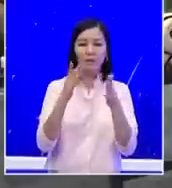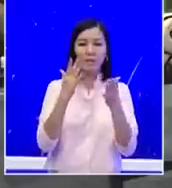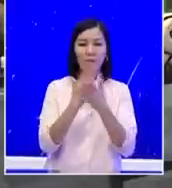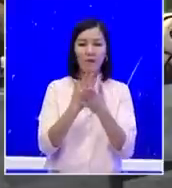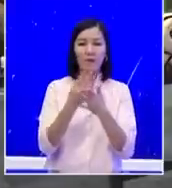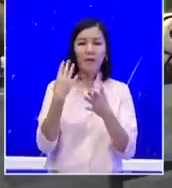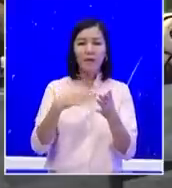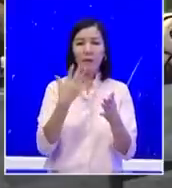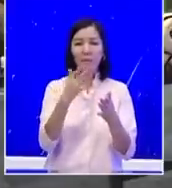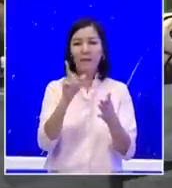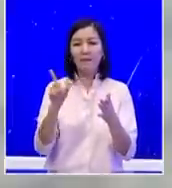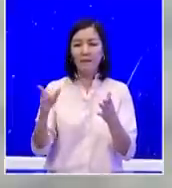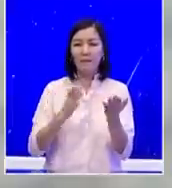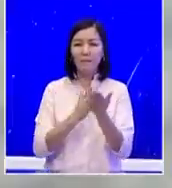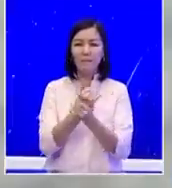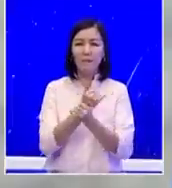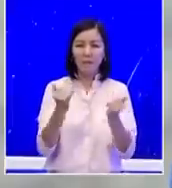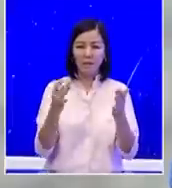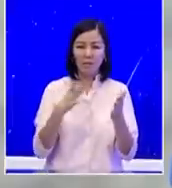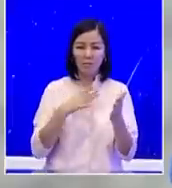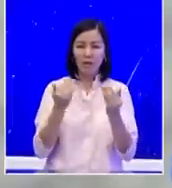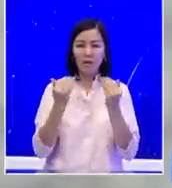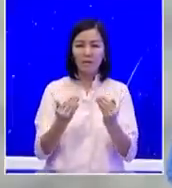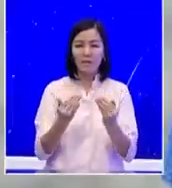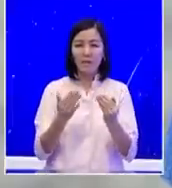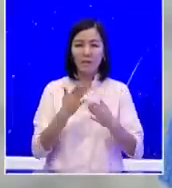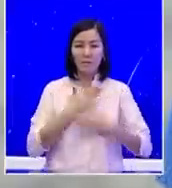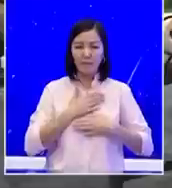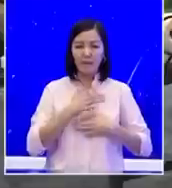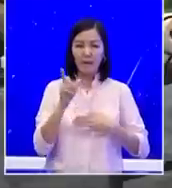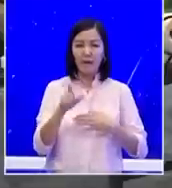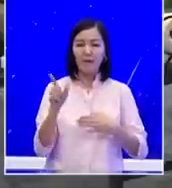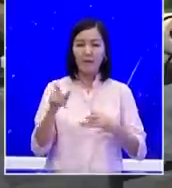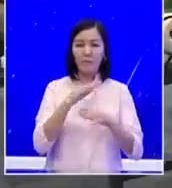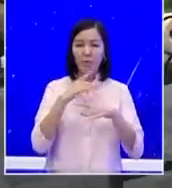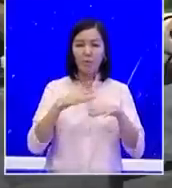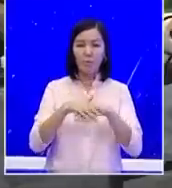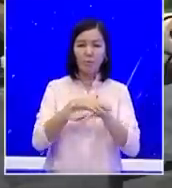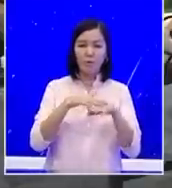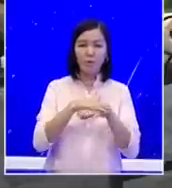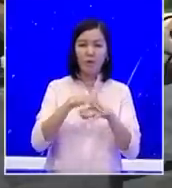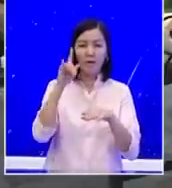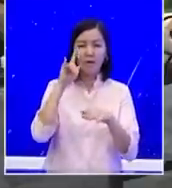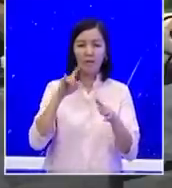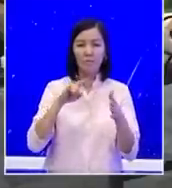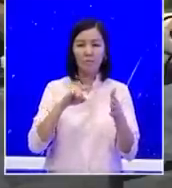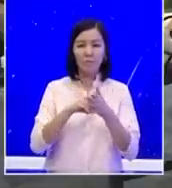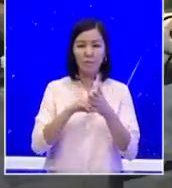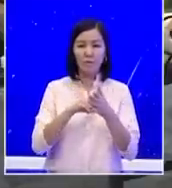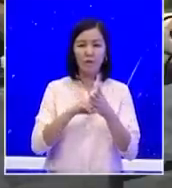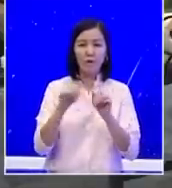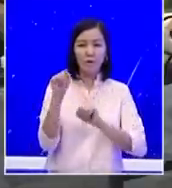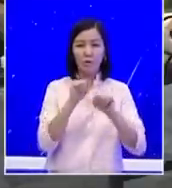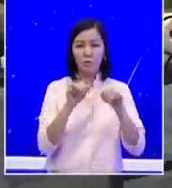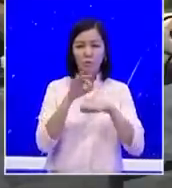адам қызмет атқаруда. Қазір бізде адам көп шоғырланған жерде дезинфекция